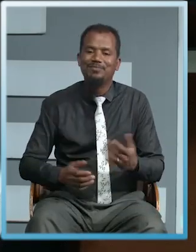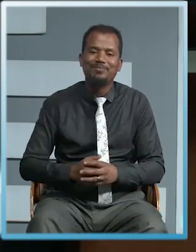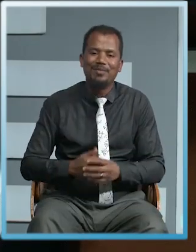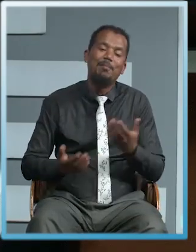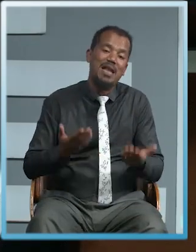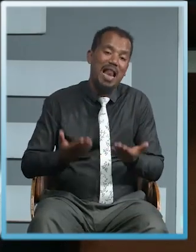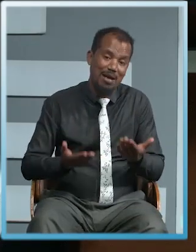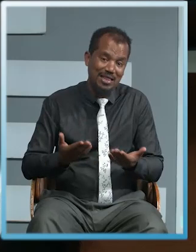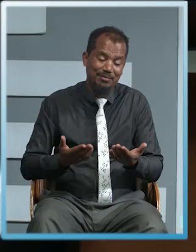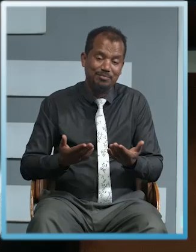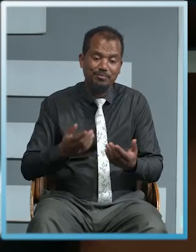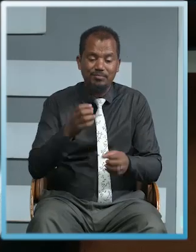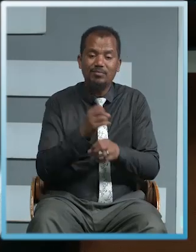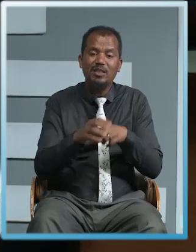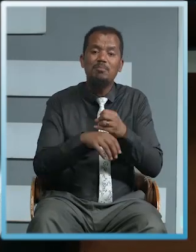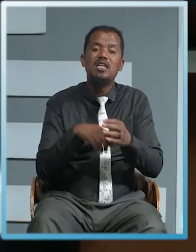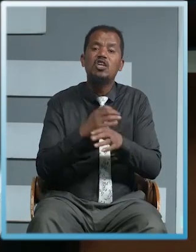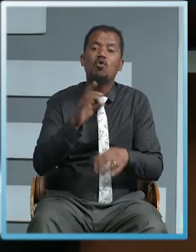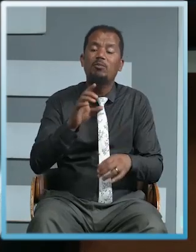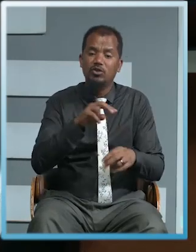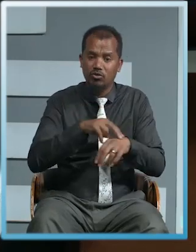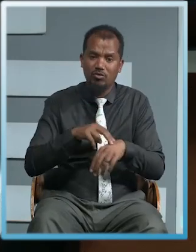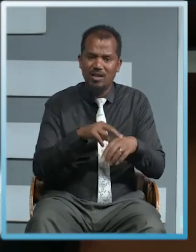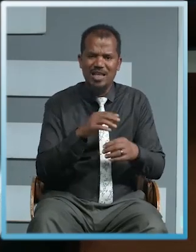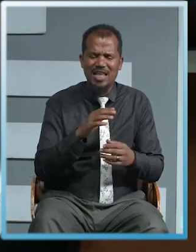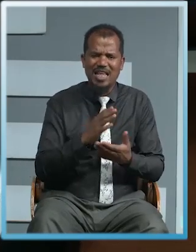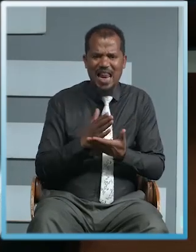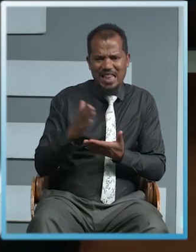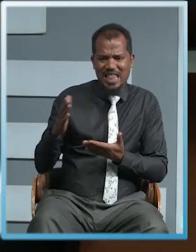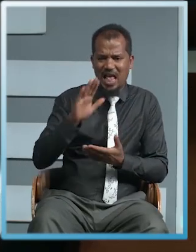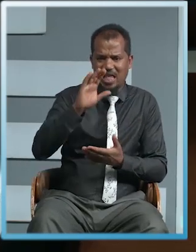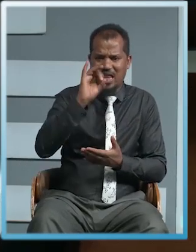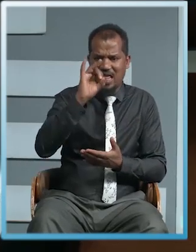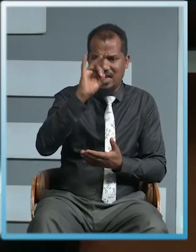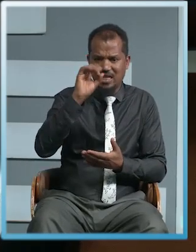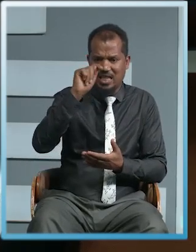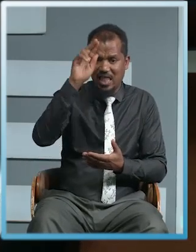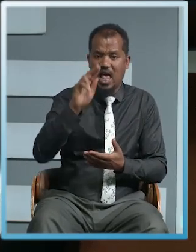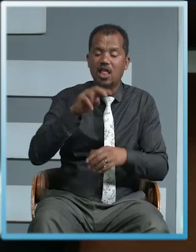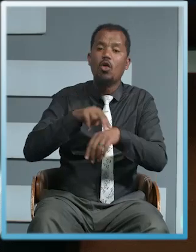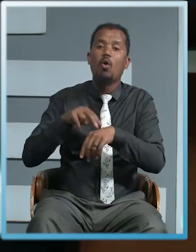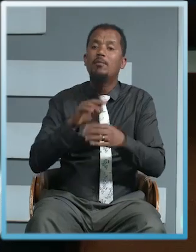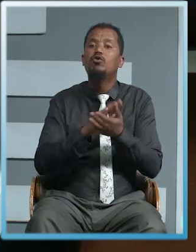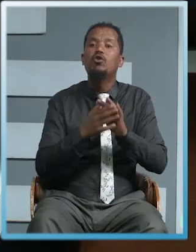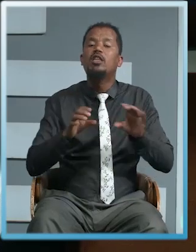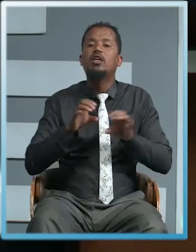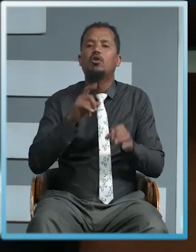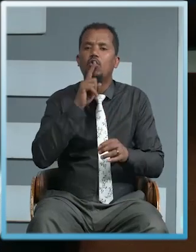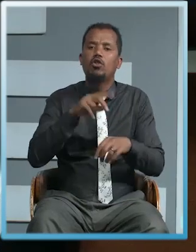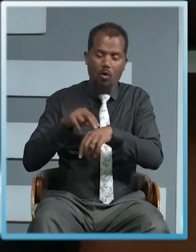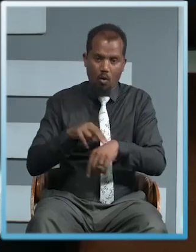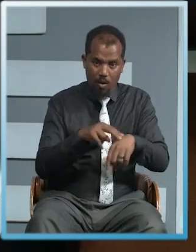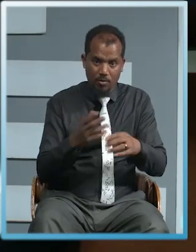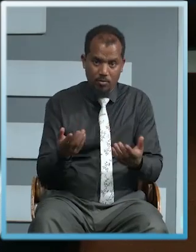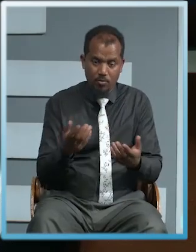ምናልባት የመከከር ኮሚሽኑ ሲቋቋም ገለልተኛ የሆነ ተቋም እንደሆነ ተደርጎ ነው